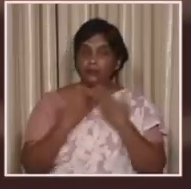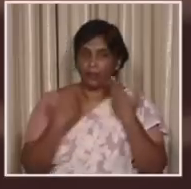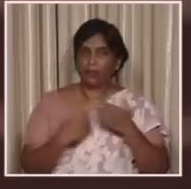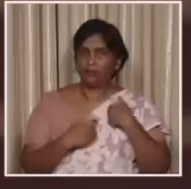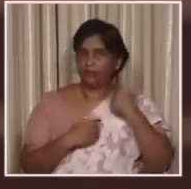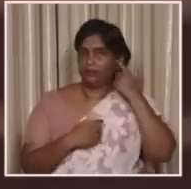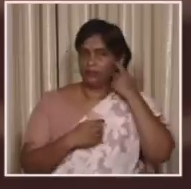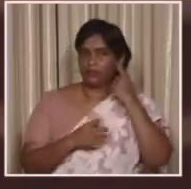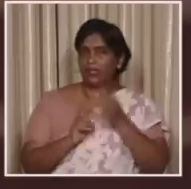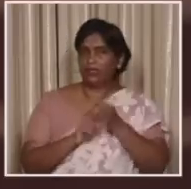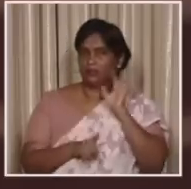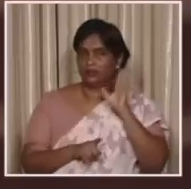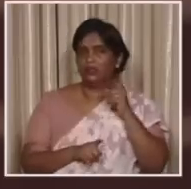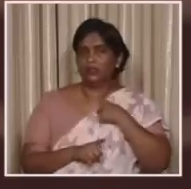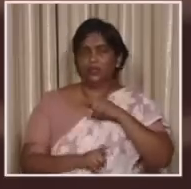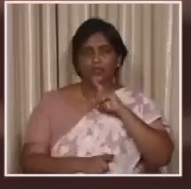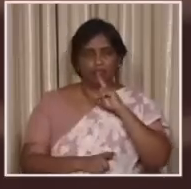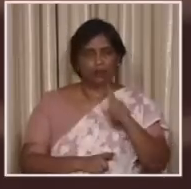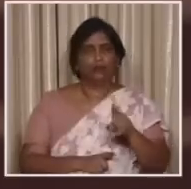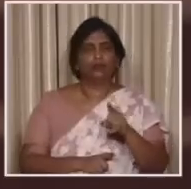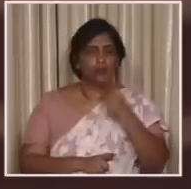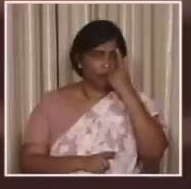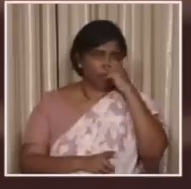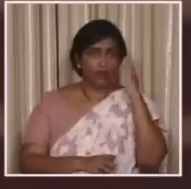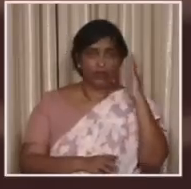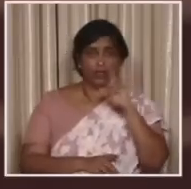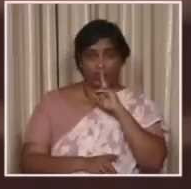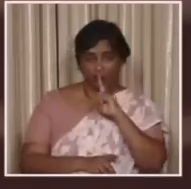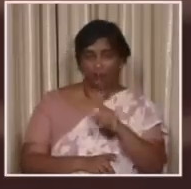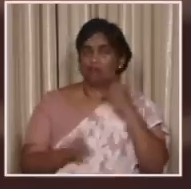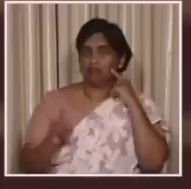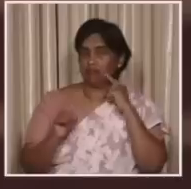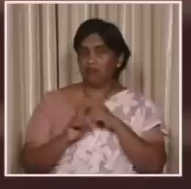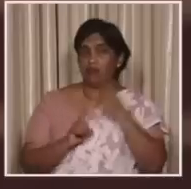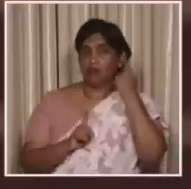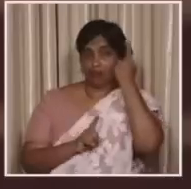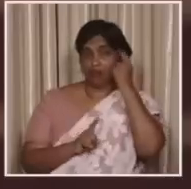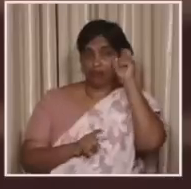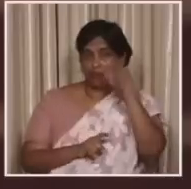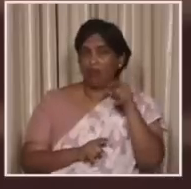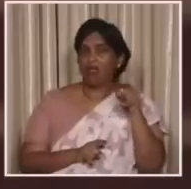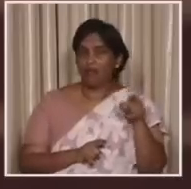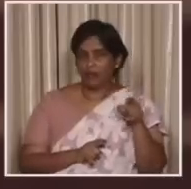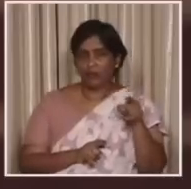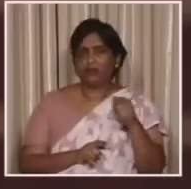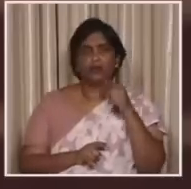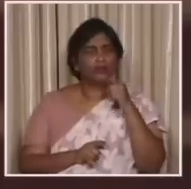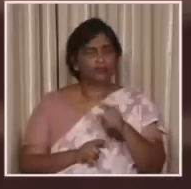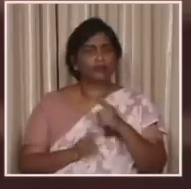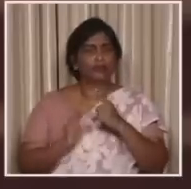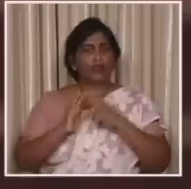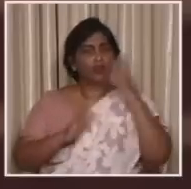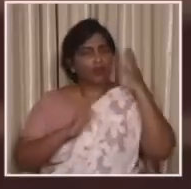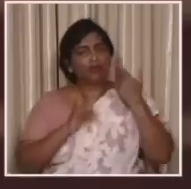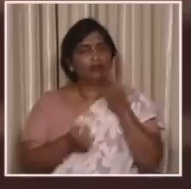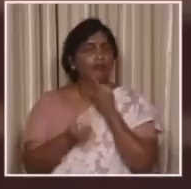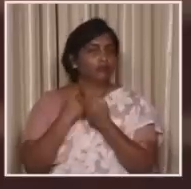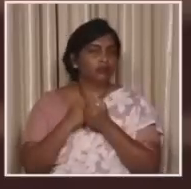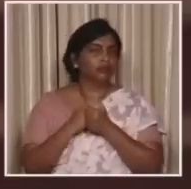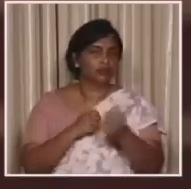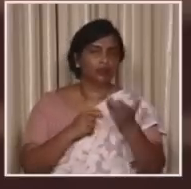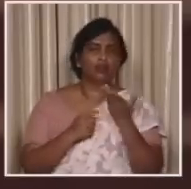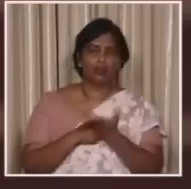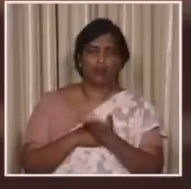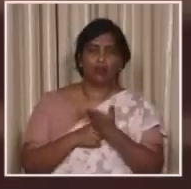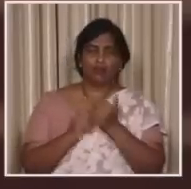මට මතකයි අපි ජනාධිපතිතුමාට කිව්වා මේ කාර්යනිර්වාහක කියනවා මෙන්න මේක ගැන මහමුළුකාරිය හොයන්න කියලා. ඔබතුමාලා ජාත්‍යන්තරව මේ පරීක්ෂණයක් හරි